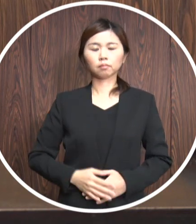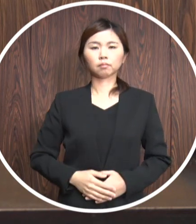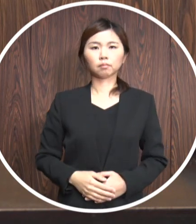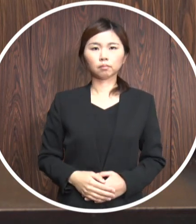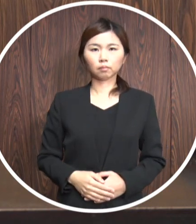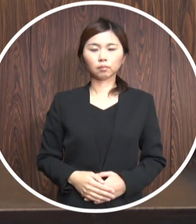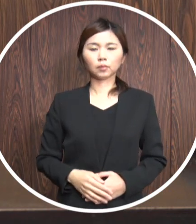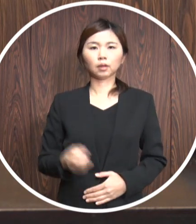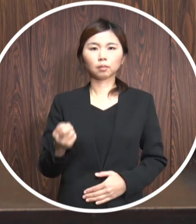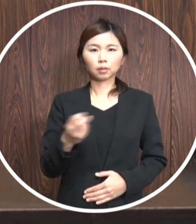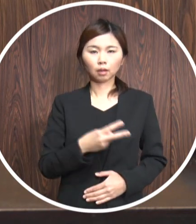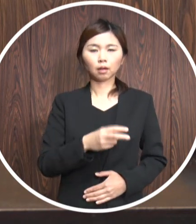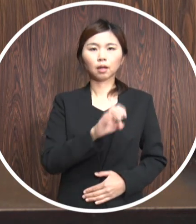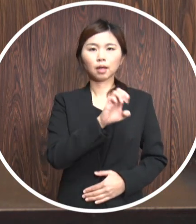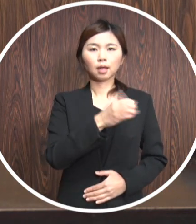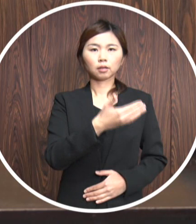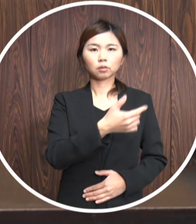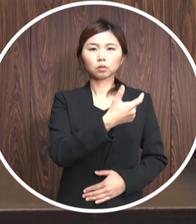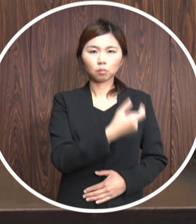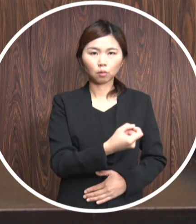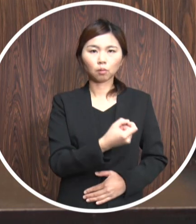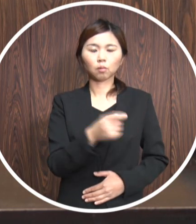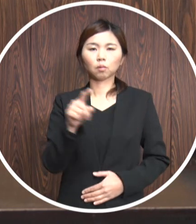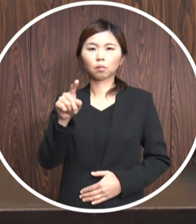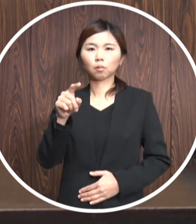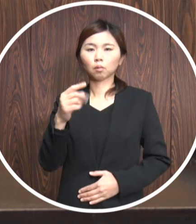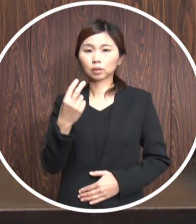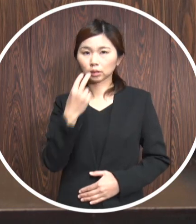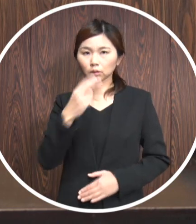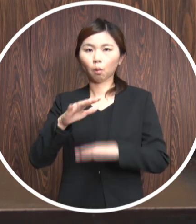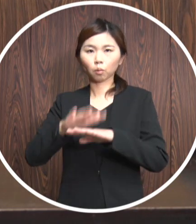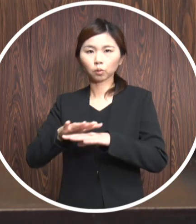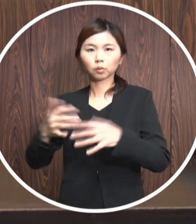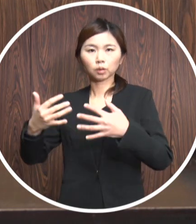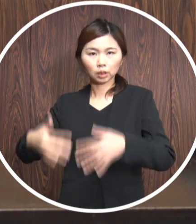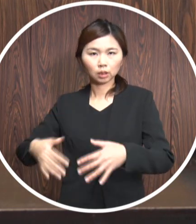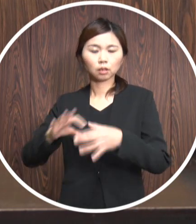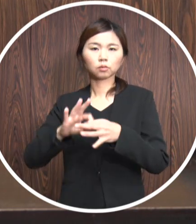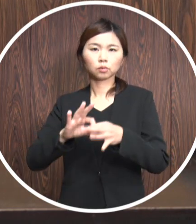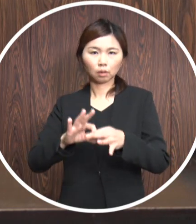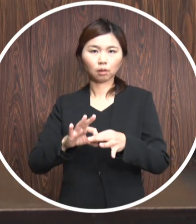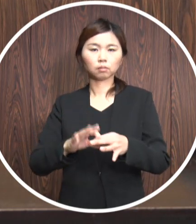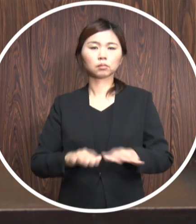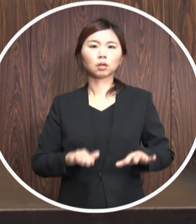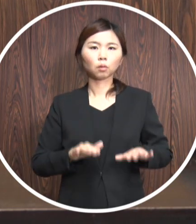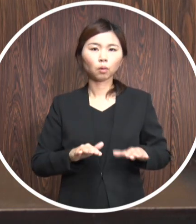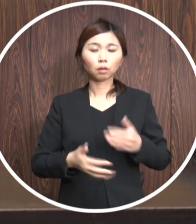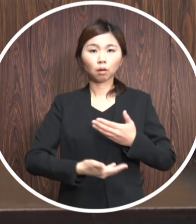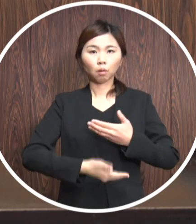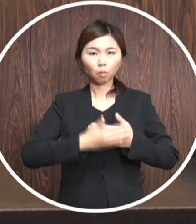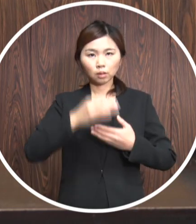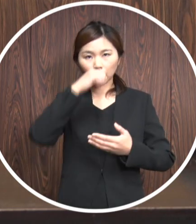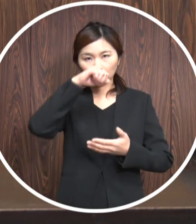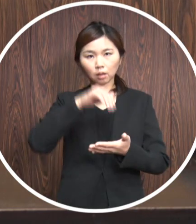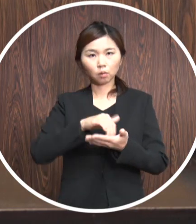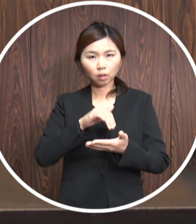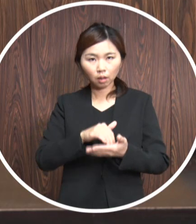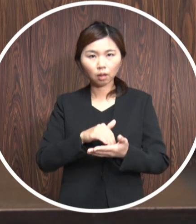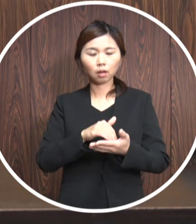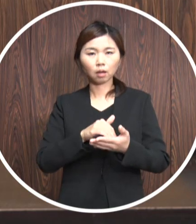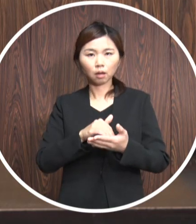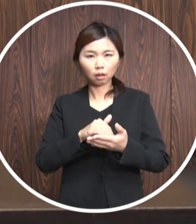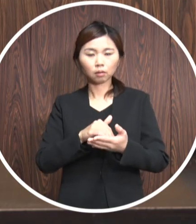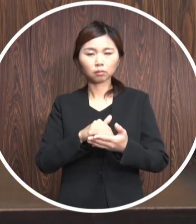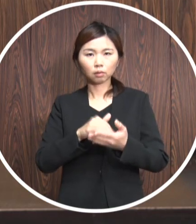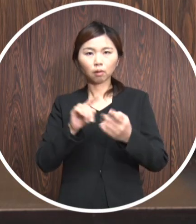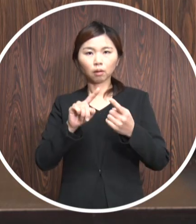またえく子や人工呼吸器については今回の補正予算案による追加整備